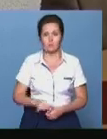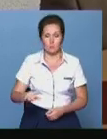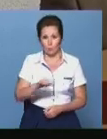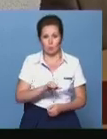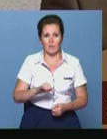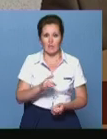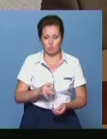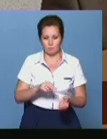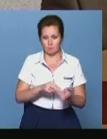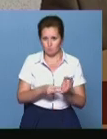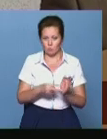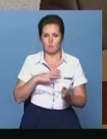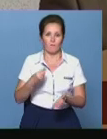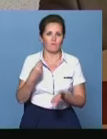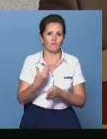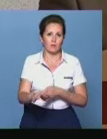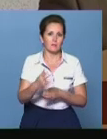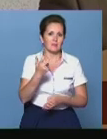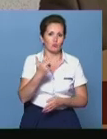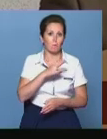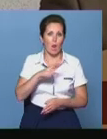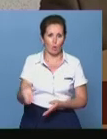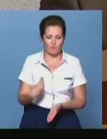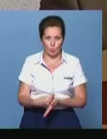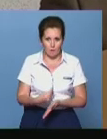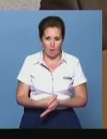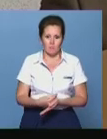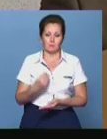выделено свыше 300 миллионов рублей. И